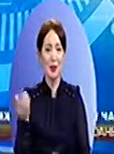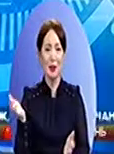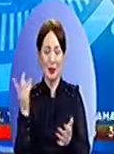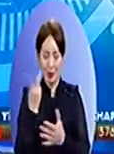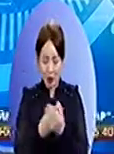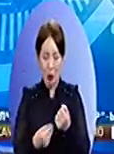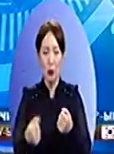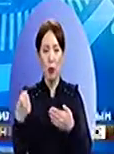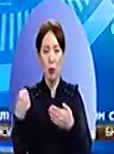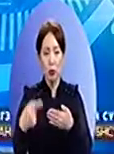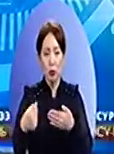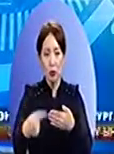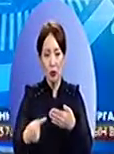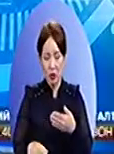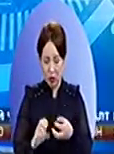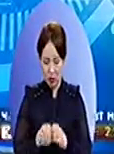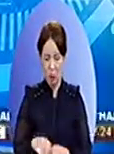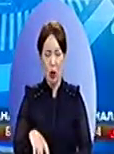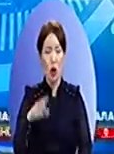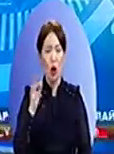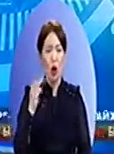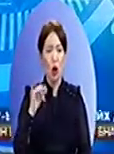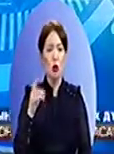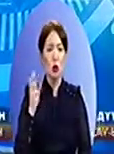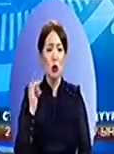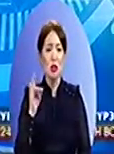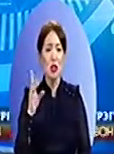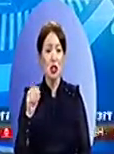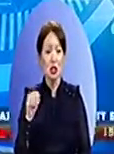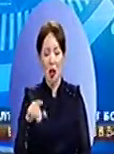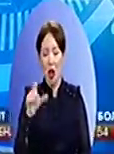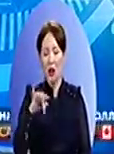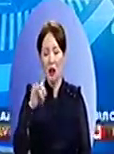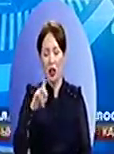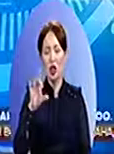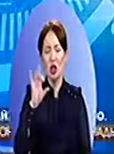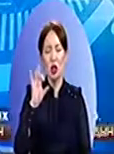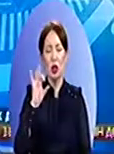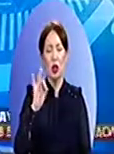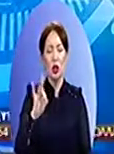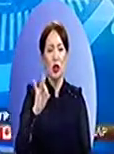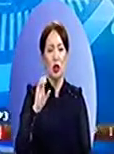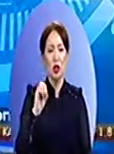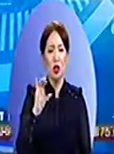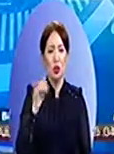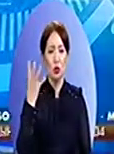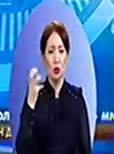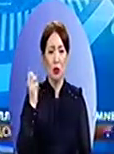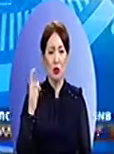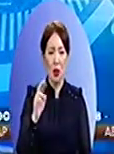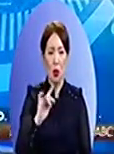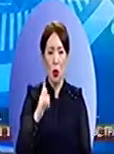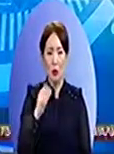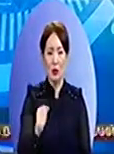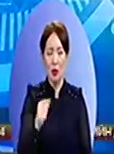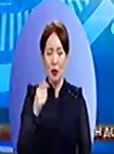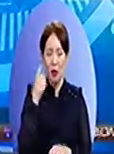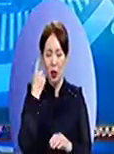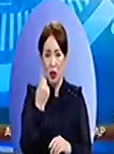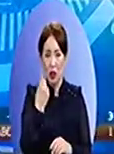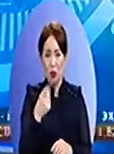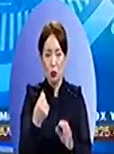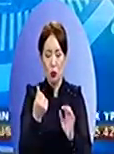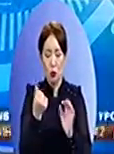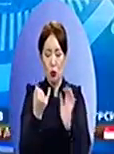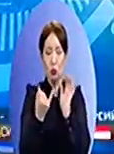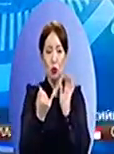хэллээ. Торонтогийн хөрөнгийн биржид бүртгэлтэй Эрдэнэ Ресурс Девелопмент компани 4 сая ширхэг хувьцааг тус бүрийн 640 төгрөгөөр